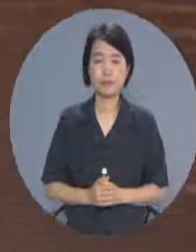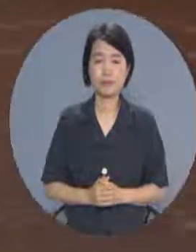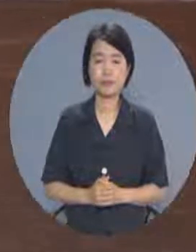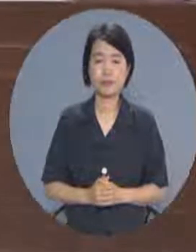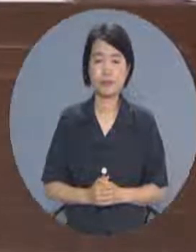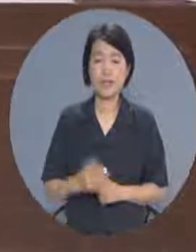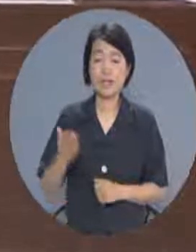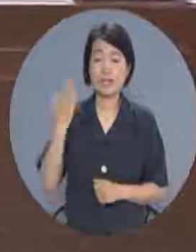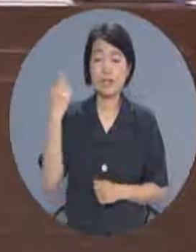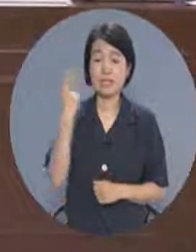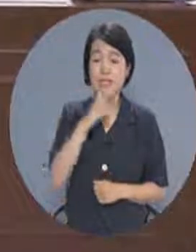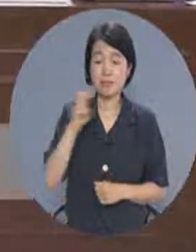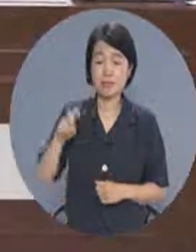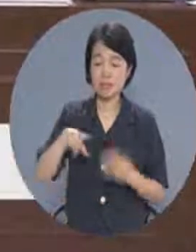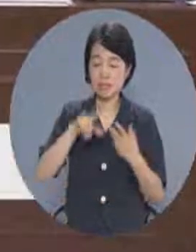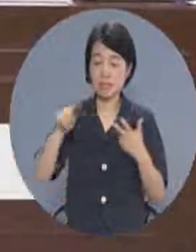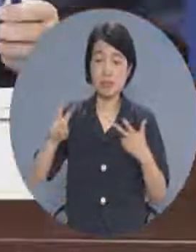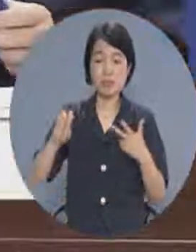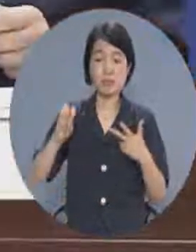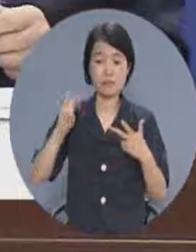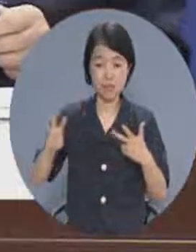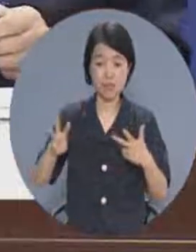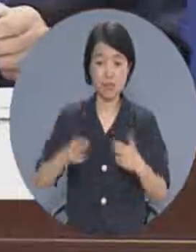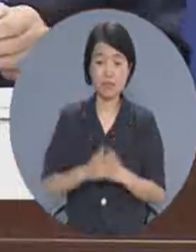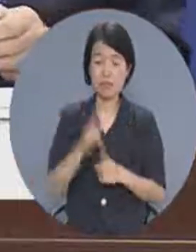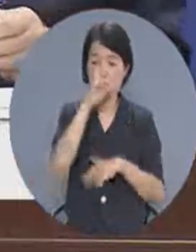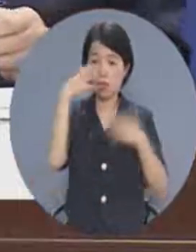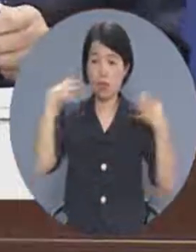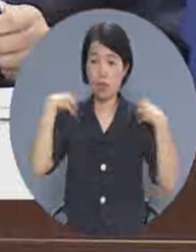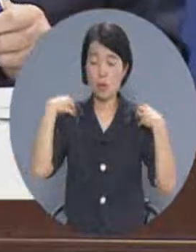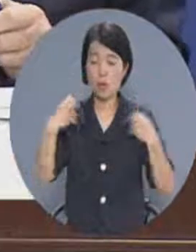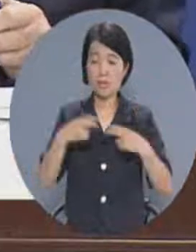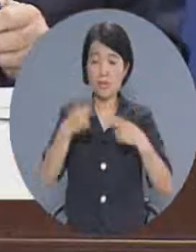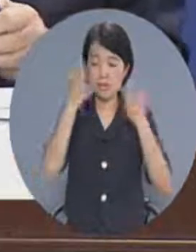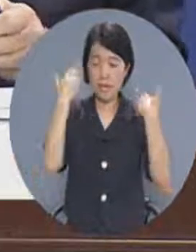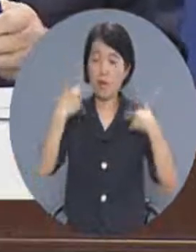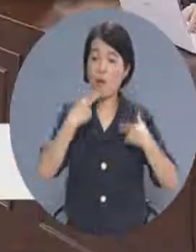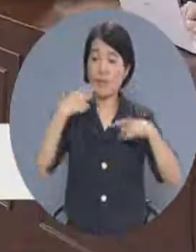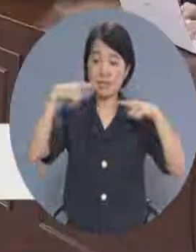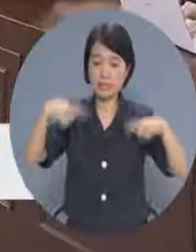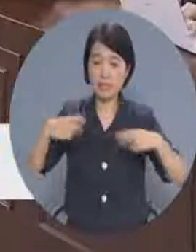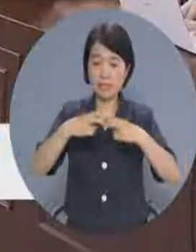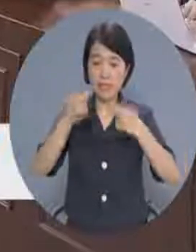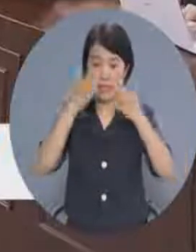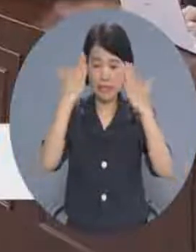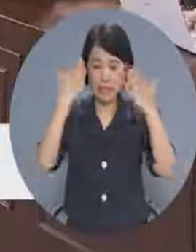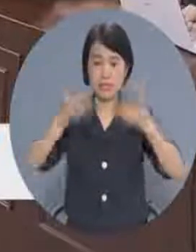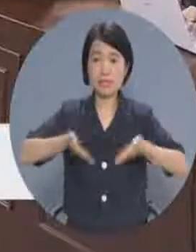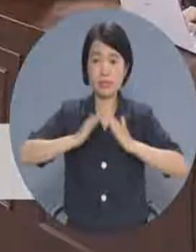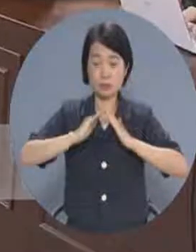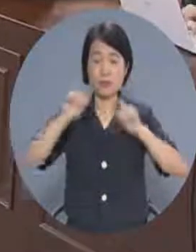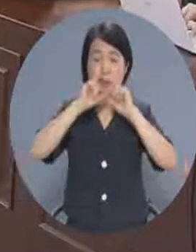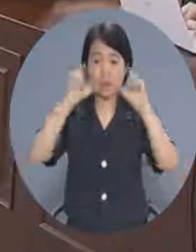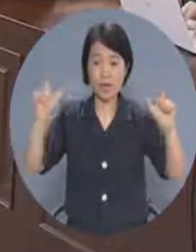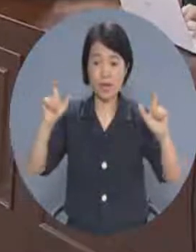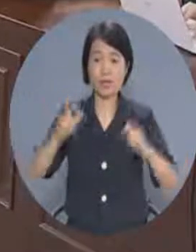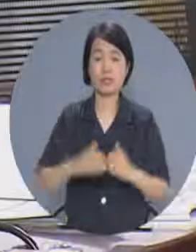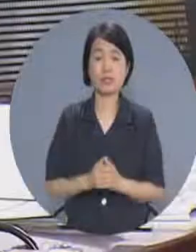지난 2020년 7월 23일 정부는 의대 없는 지역에 의대를 만들겠다고